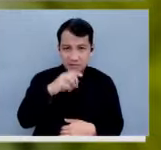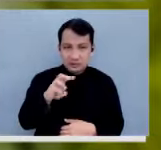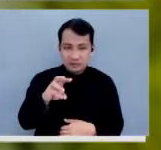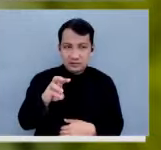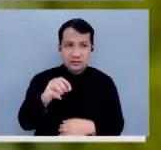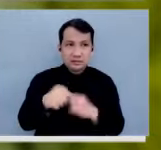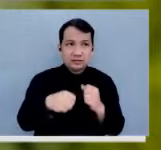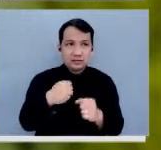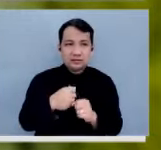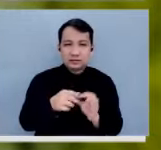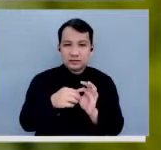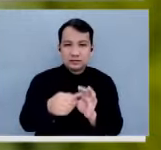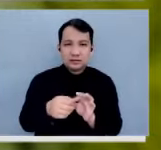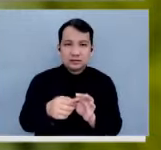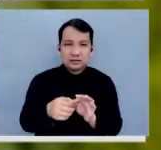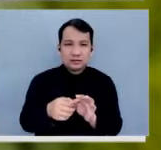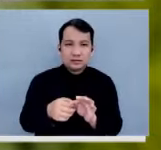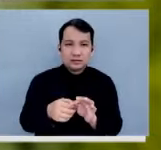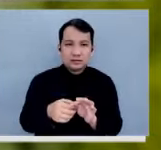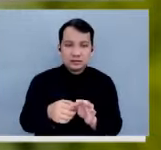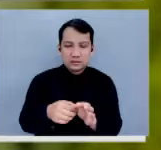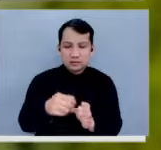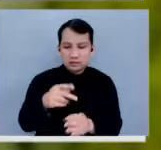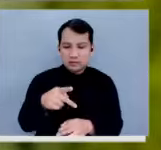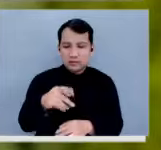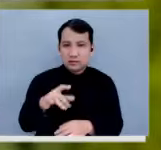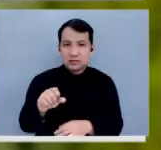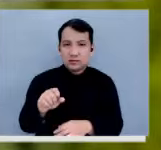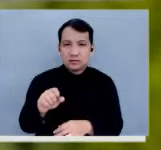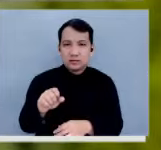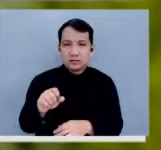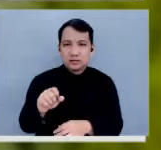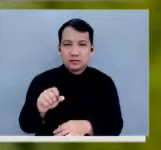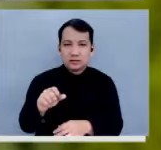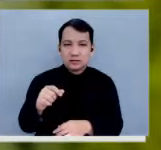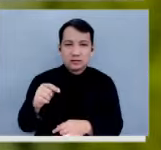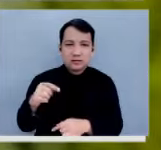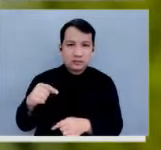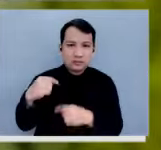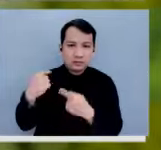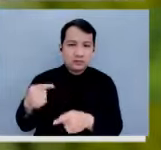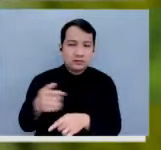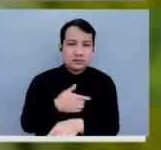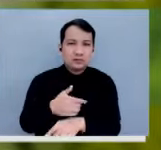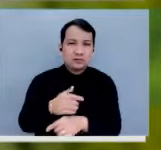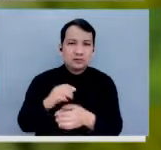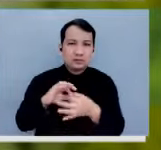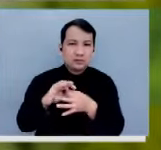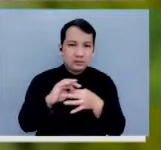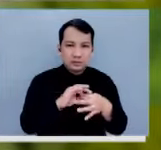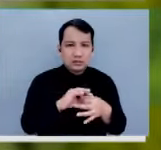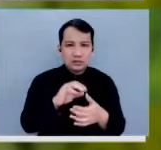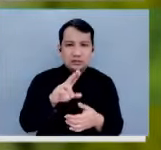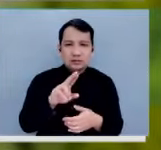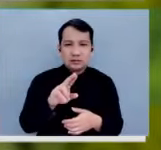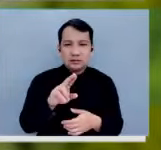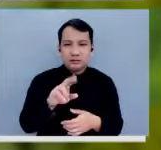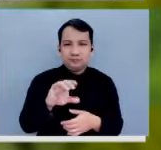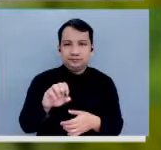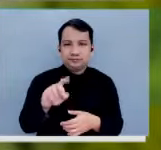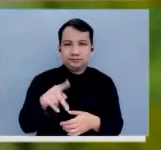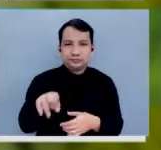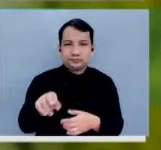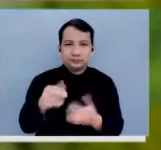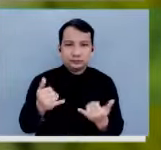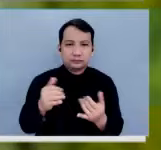itong big signing. Yeah, kasi we've been indie since the beginning with Superstar naman, our management. Ngayon lang talaga